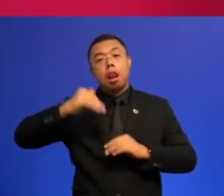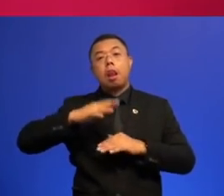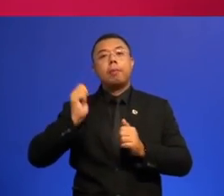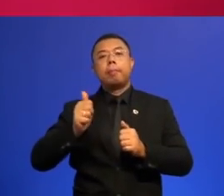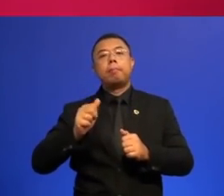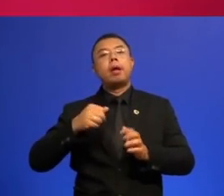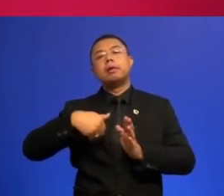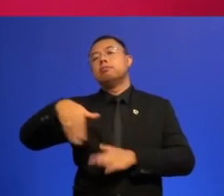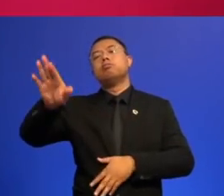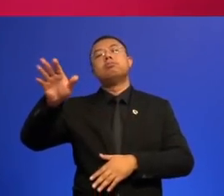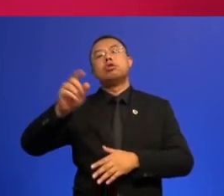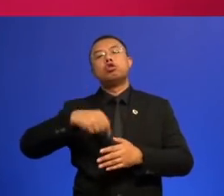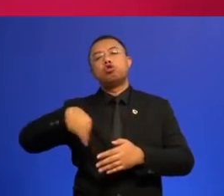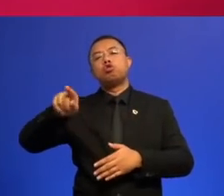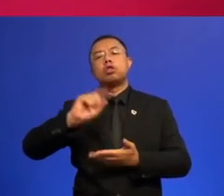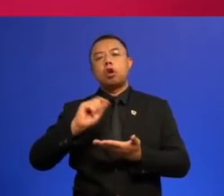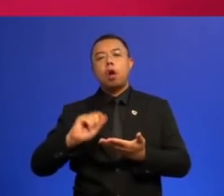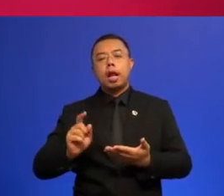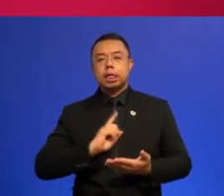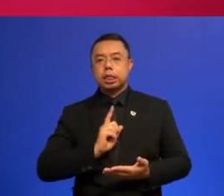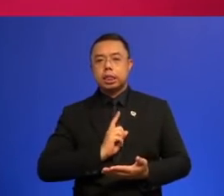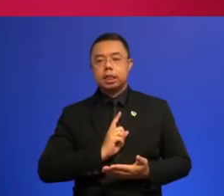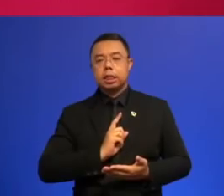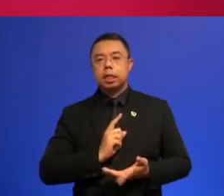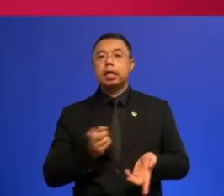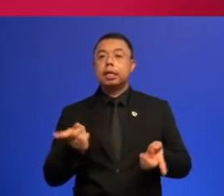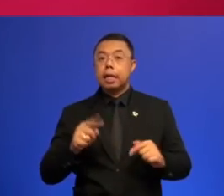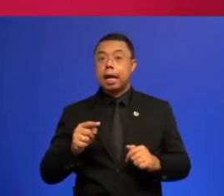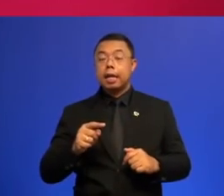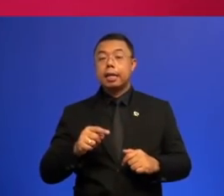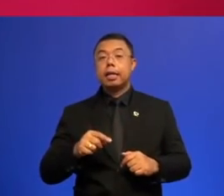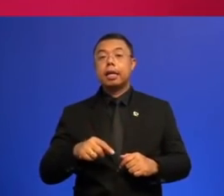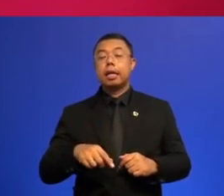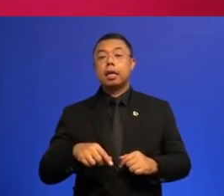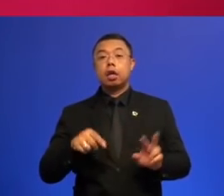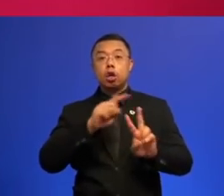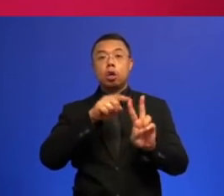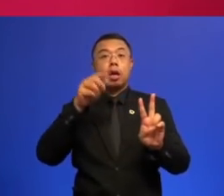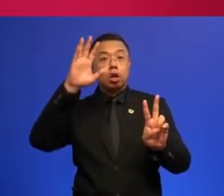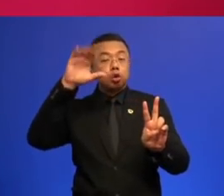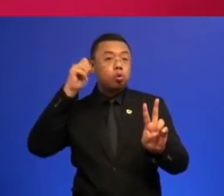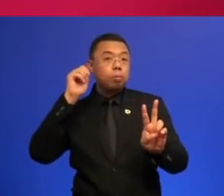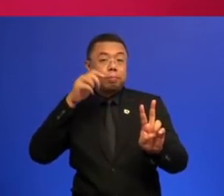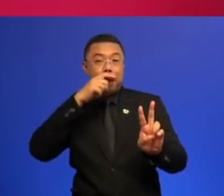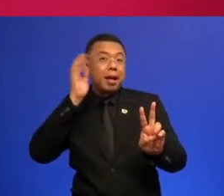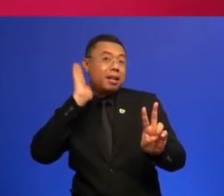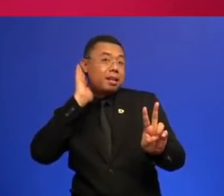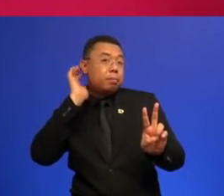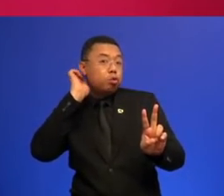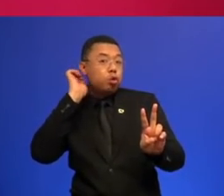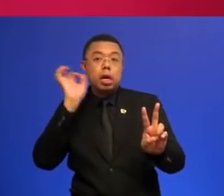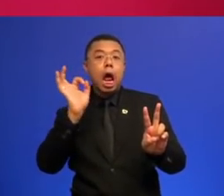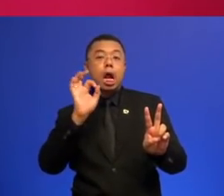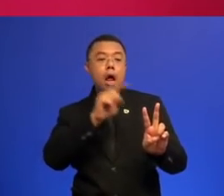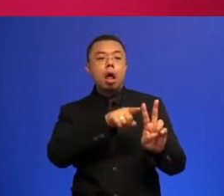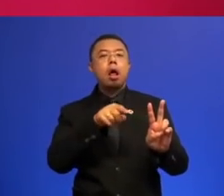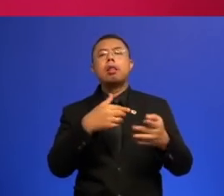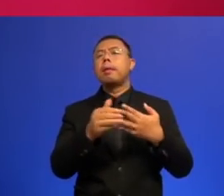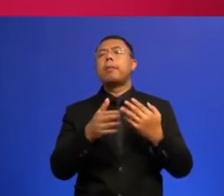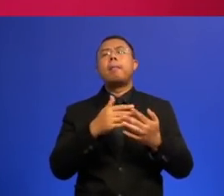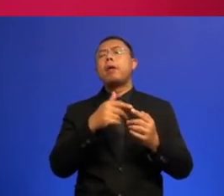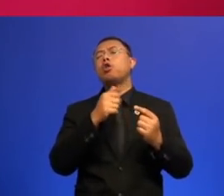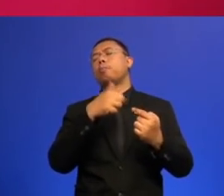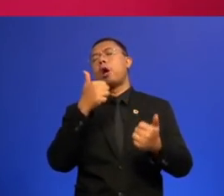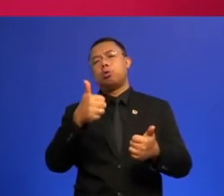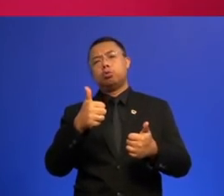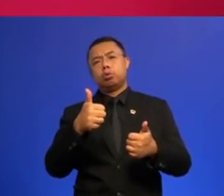baik disekolahkan aja. Jadi yatim piatu itu bukan buruk loh, itu baik loh.